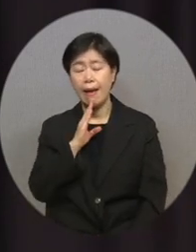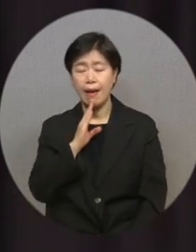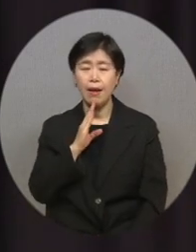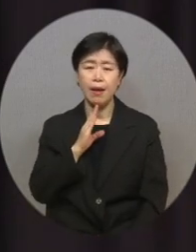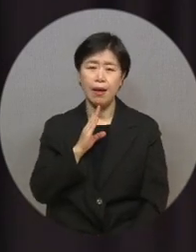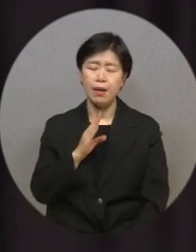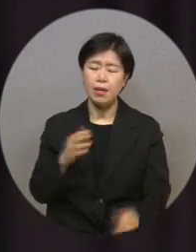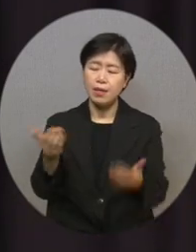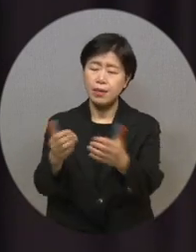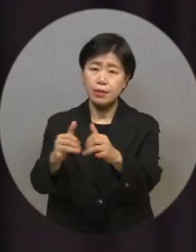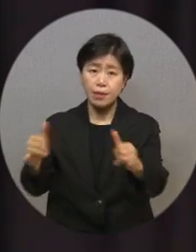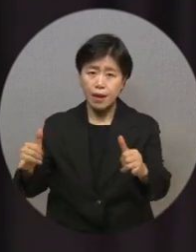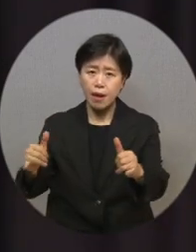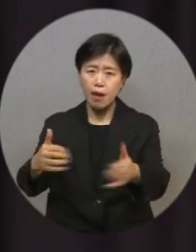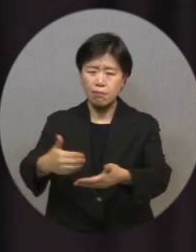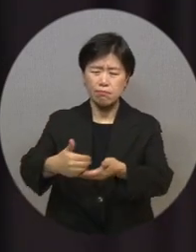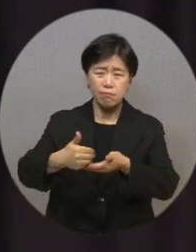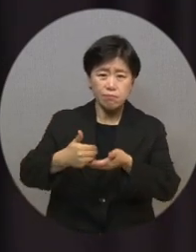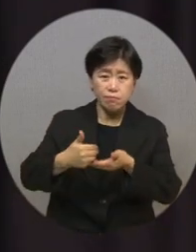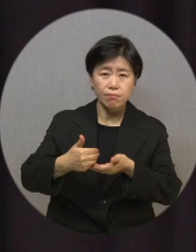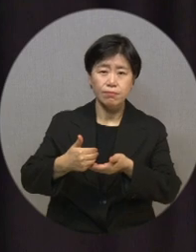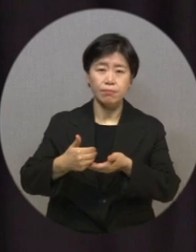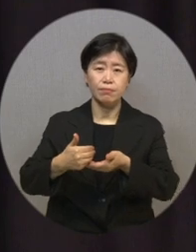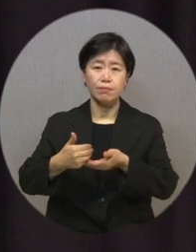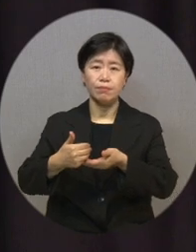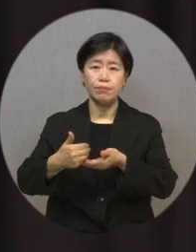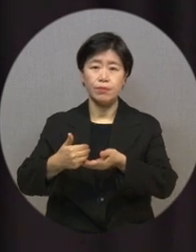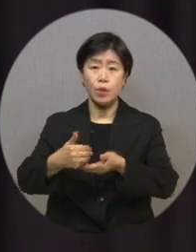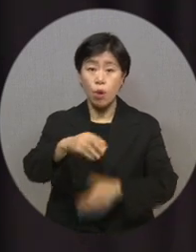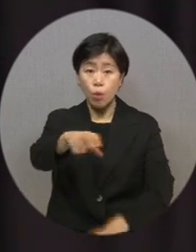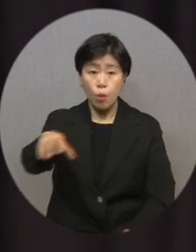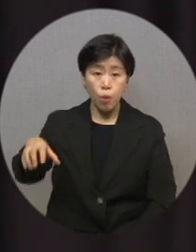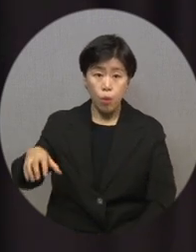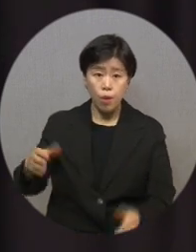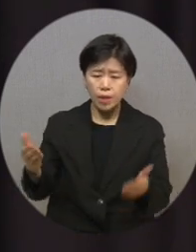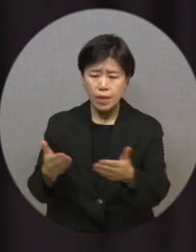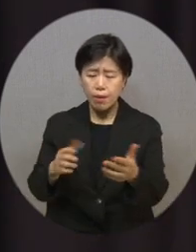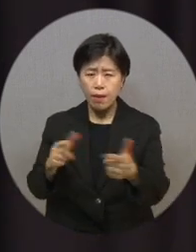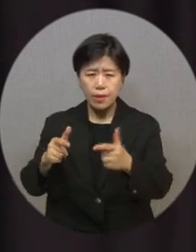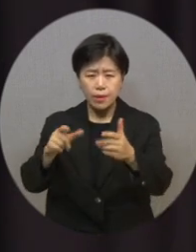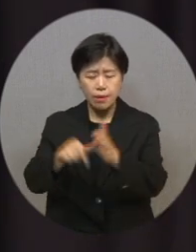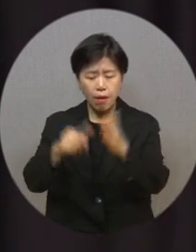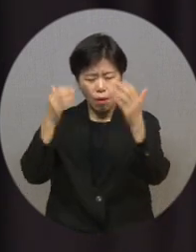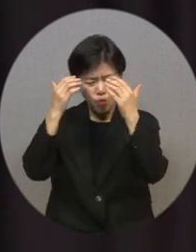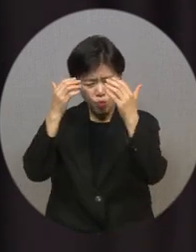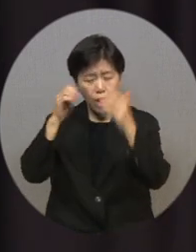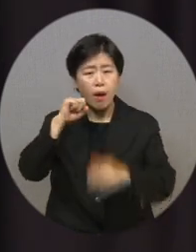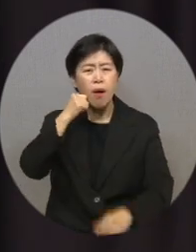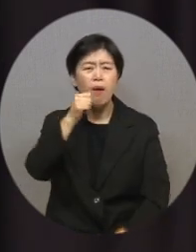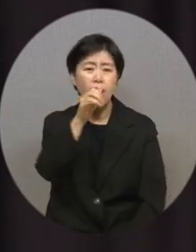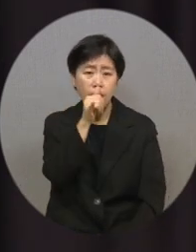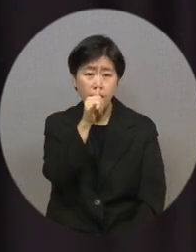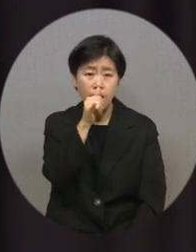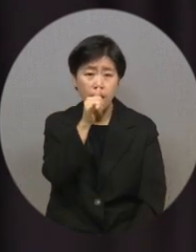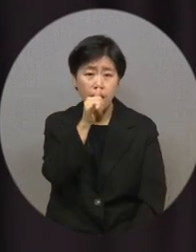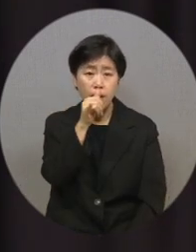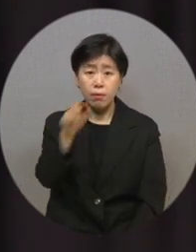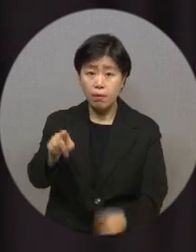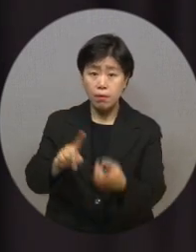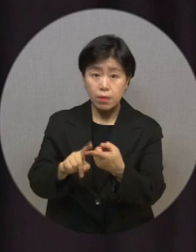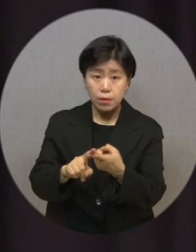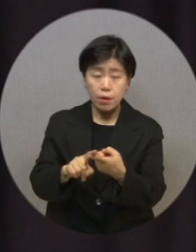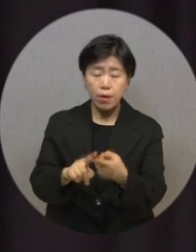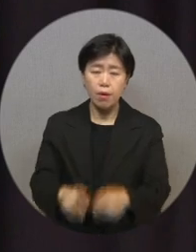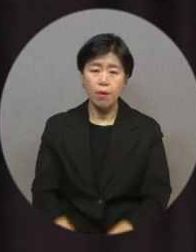민원이나 아마 이제 그 현장에서 일하는 현장에서 많은 고충들이 어려움이 있는데 그거를 직접적으로 이제